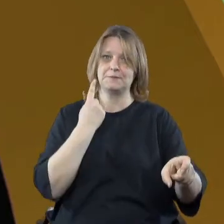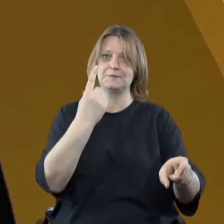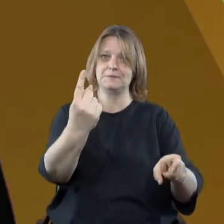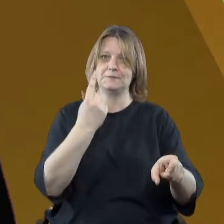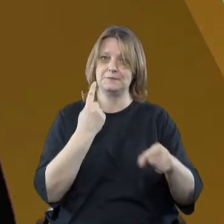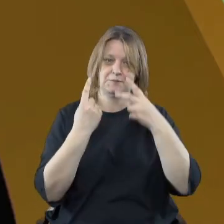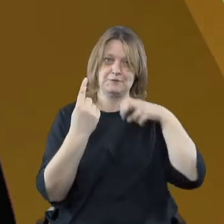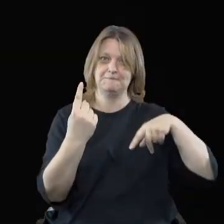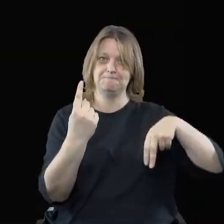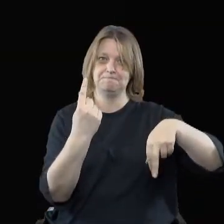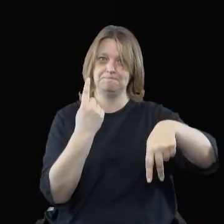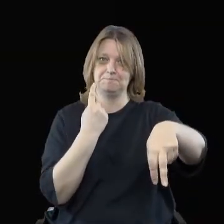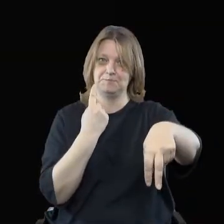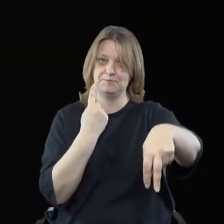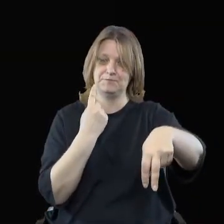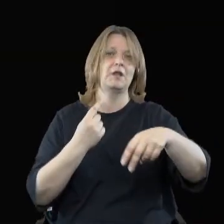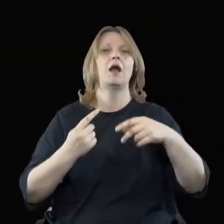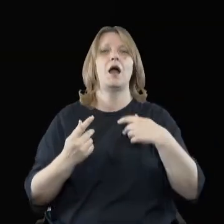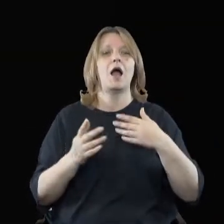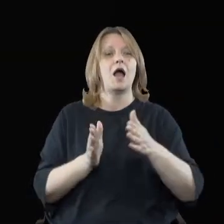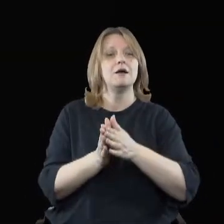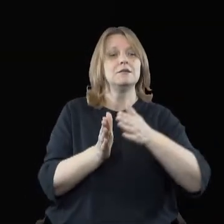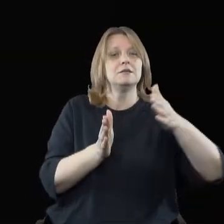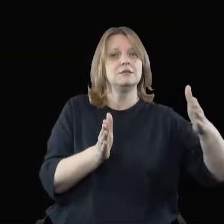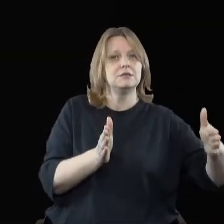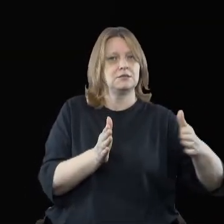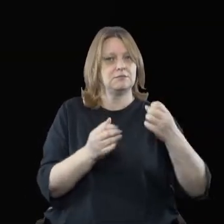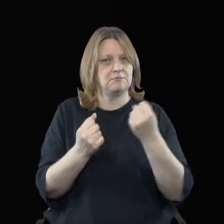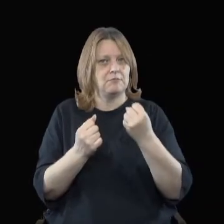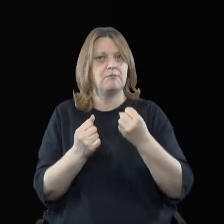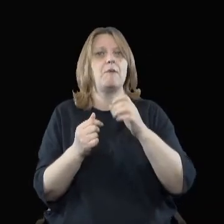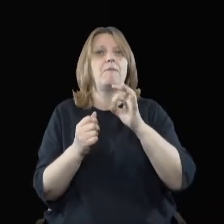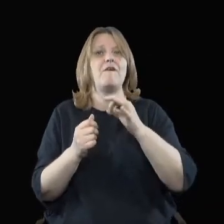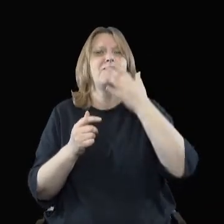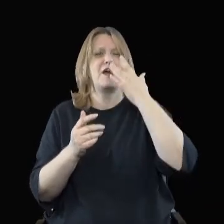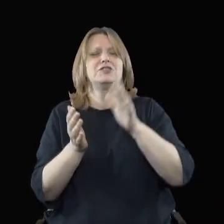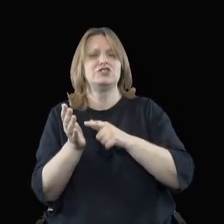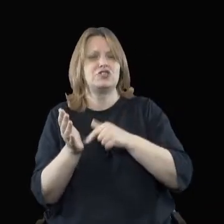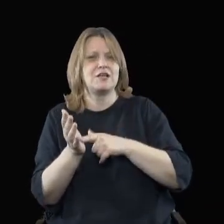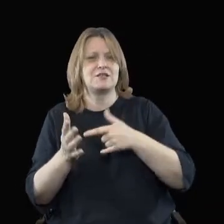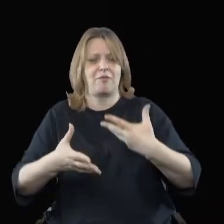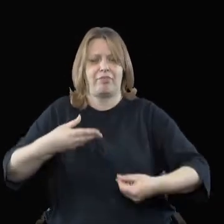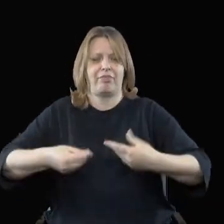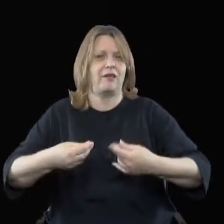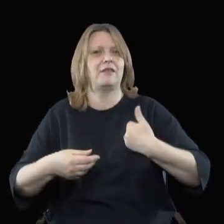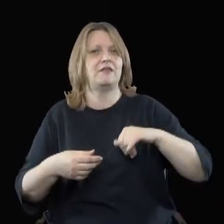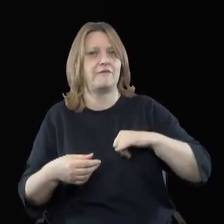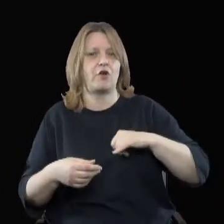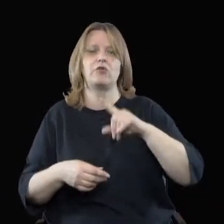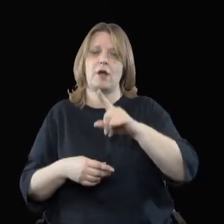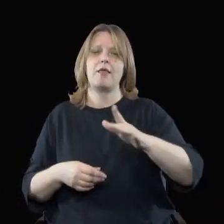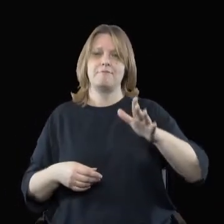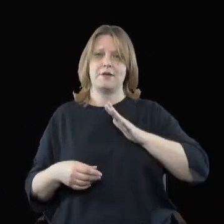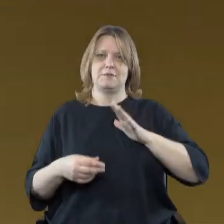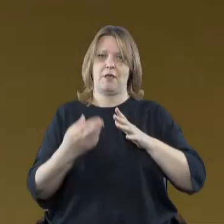sprzeciwka. Należy się poruszać jak najdalej krawędzi jezdni. Mimo że pobocze ma często gorszą nawierzchnię, jest bezpieczniejsze od